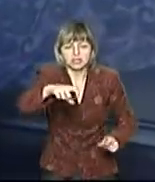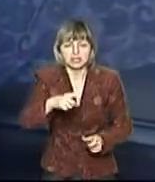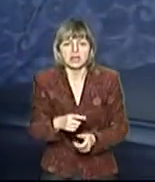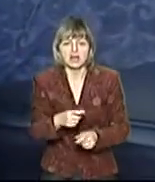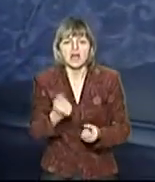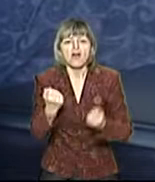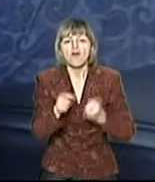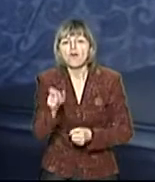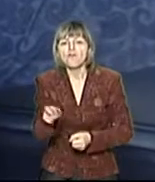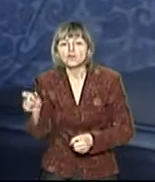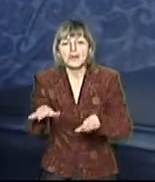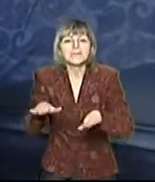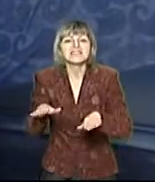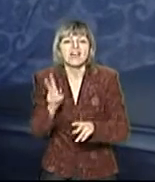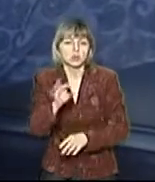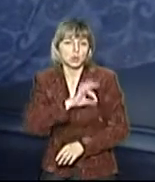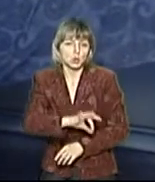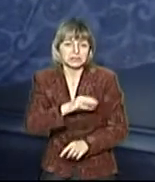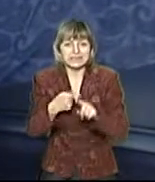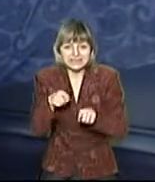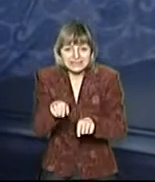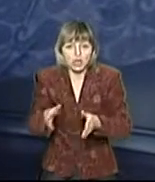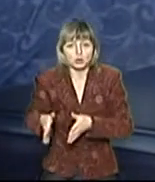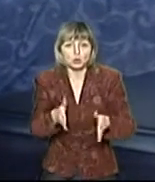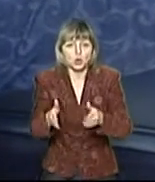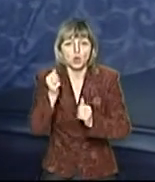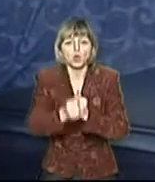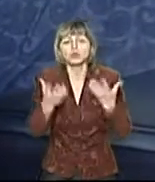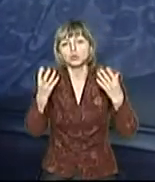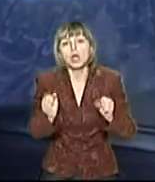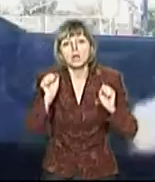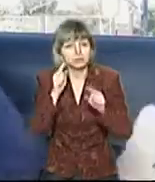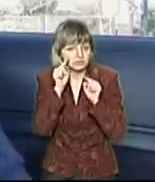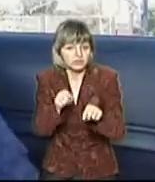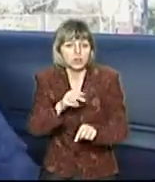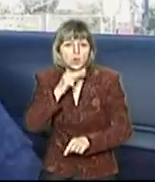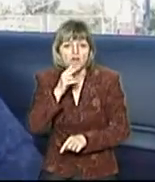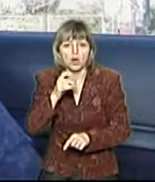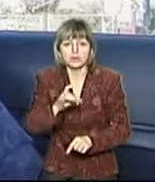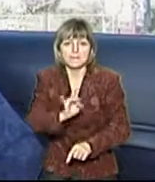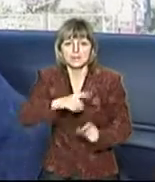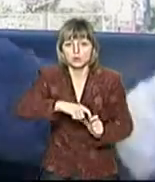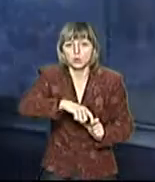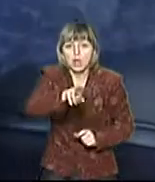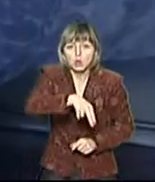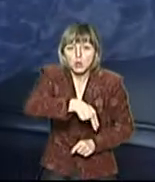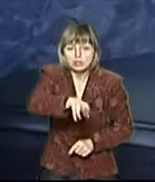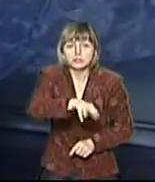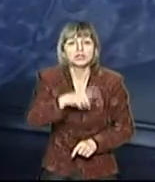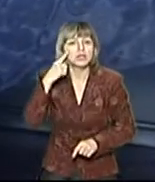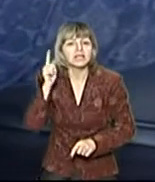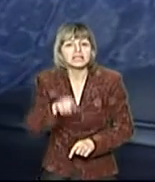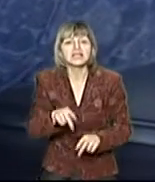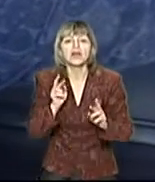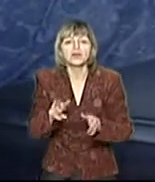Місцеві водії, які користуються цією дорогою кожного дня, можливо, не звертають уваги на розмітку. І, по суті, знають на